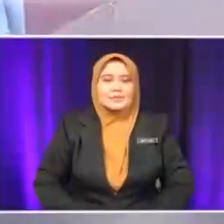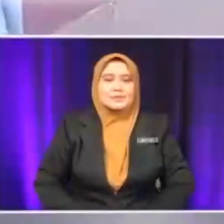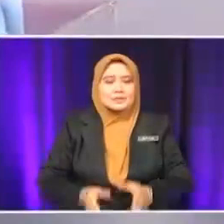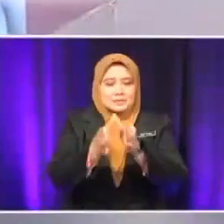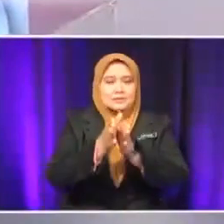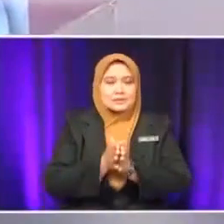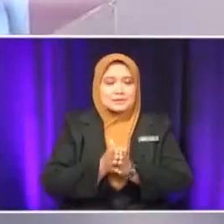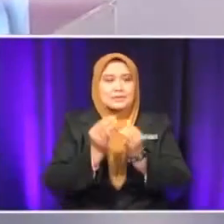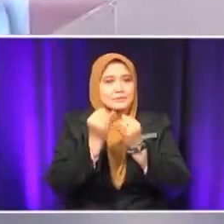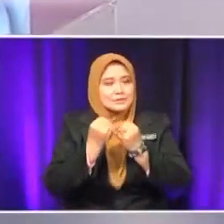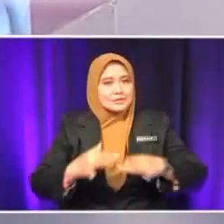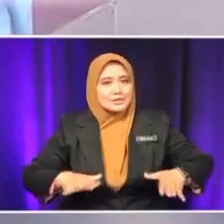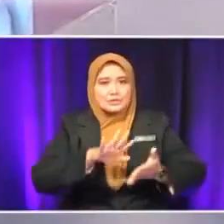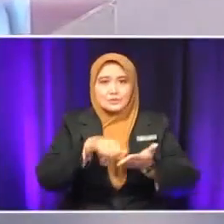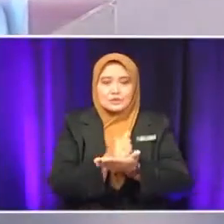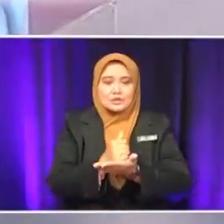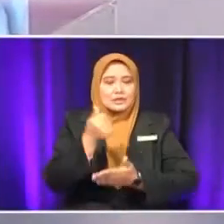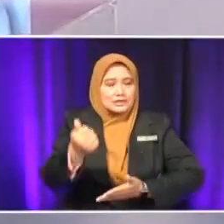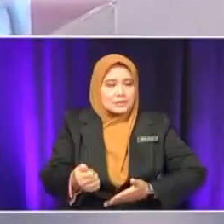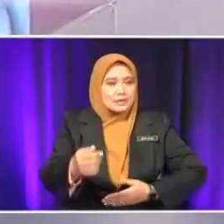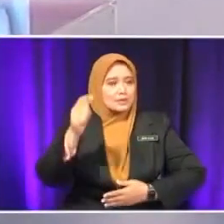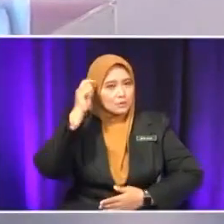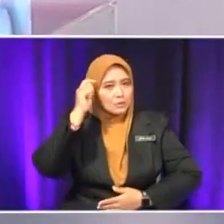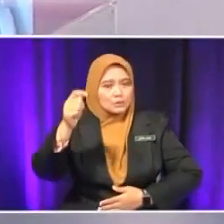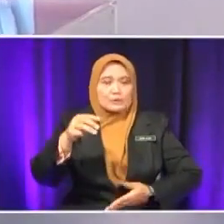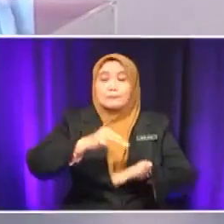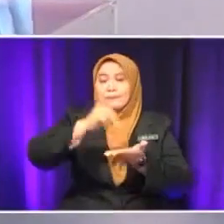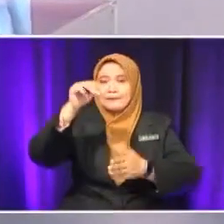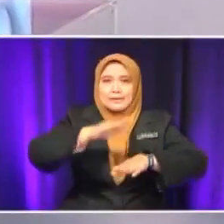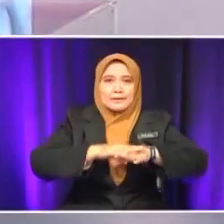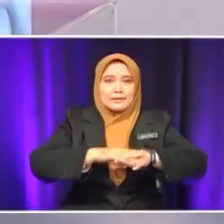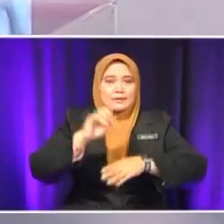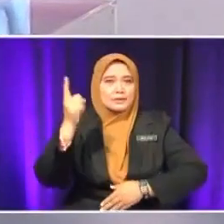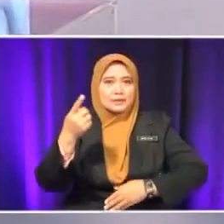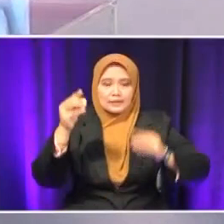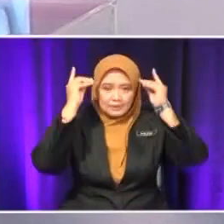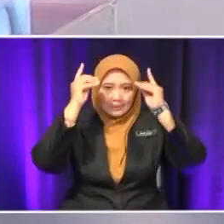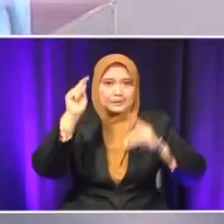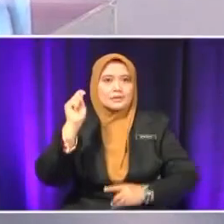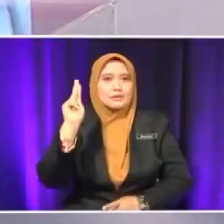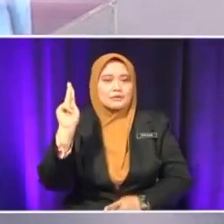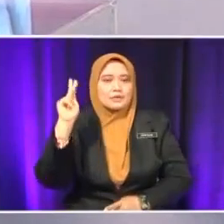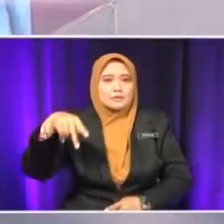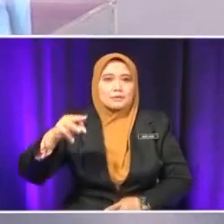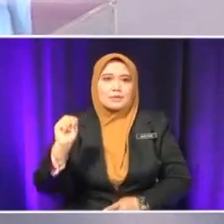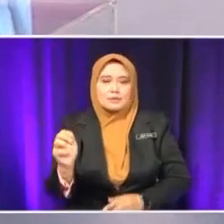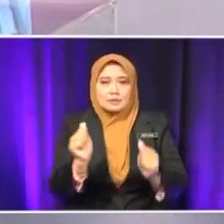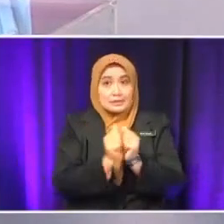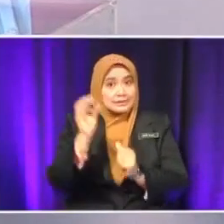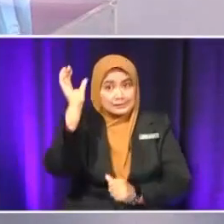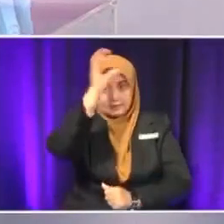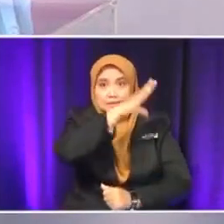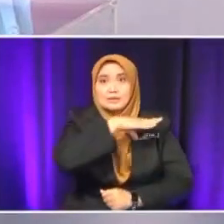Salam sejahtera semua, anda sedang menonton slot menengah atas hanya di Direct TV KPM bersama saya Chris MJ dan